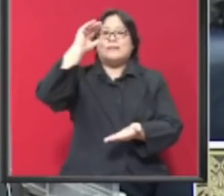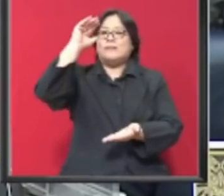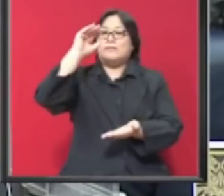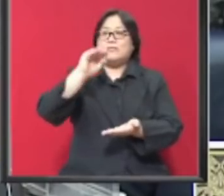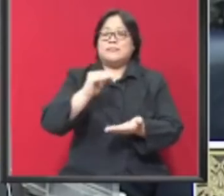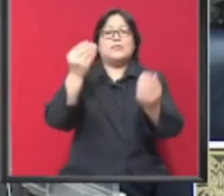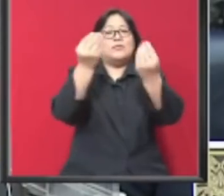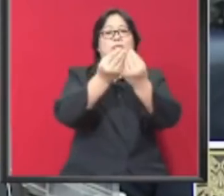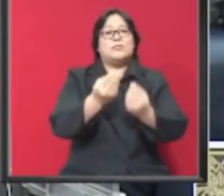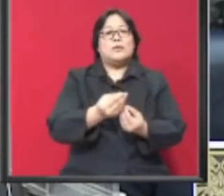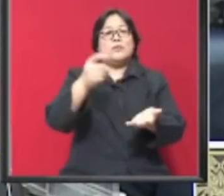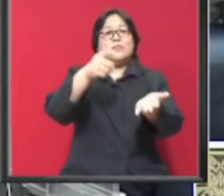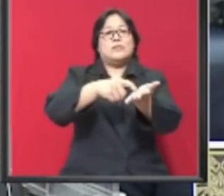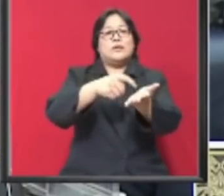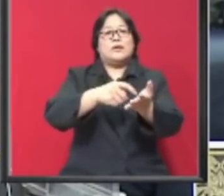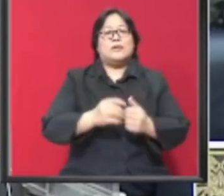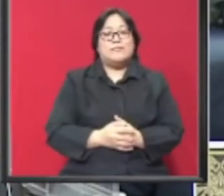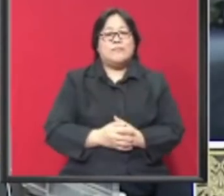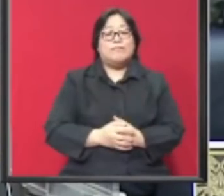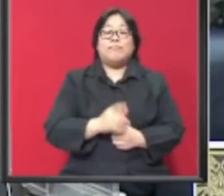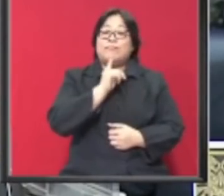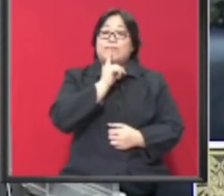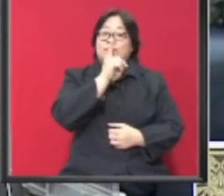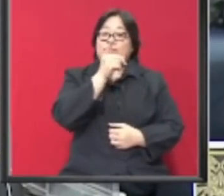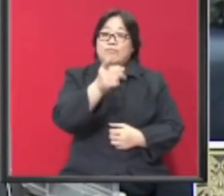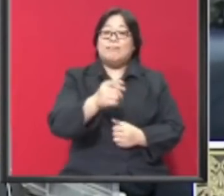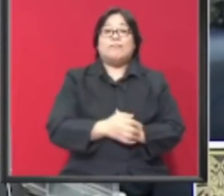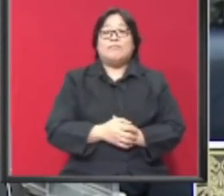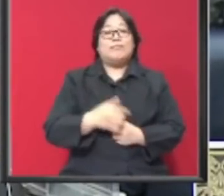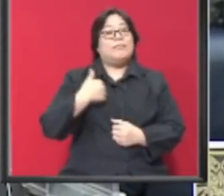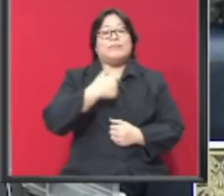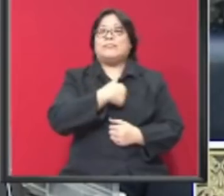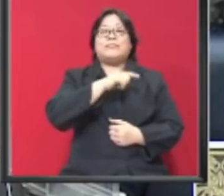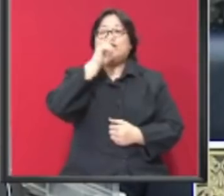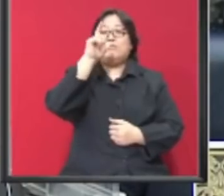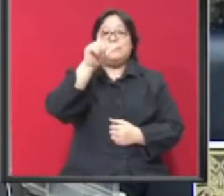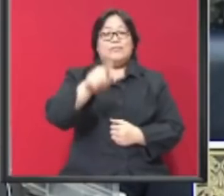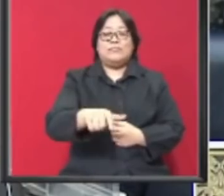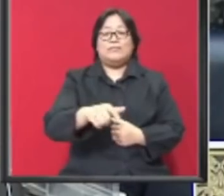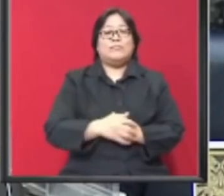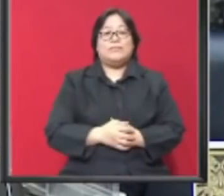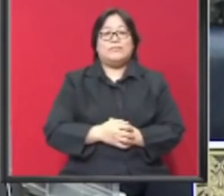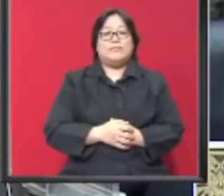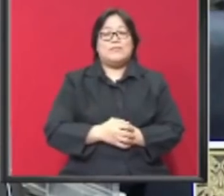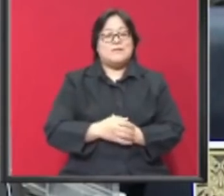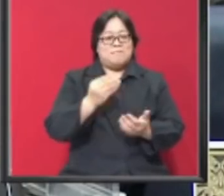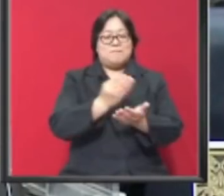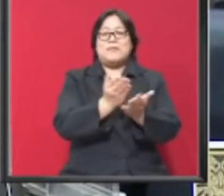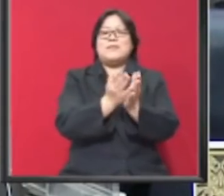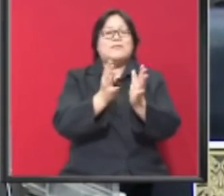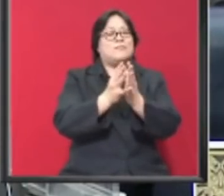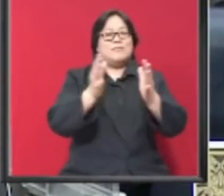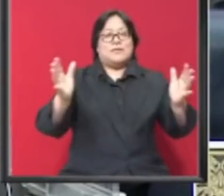jumlah hutang sebenarnya kita tidak perlu menjawab belanjawan yang sebegini